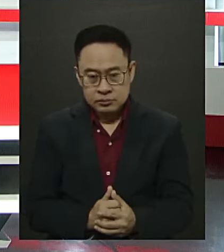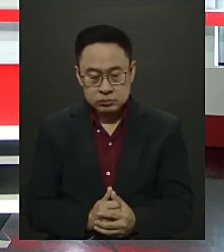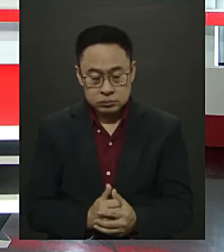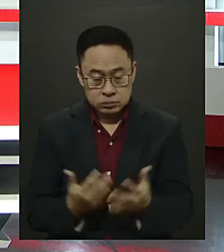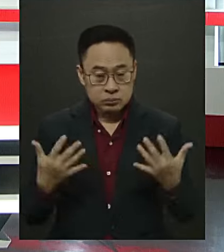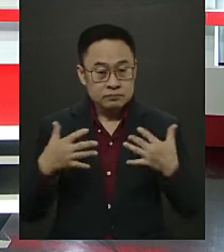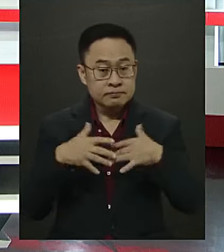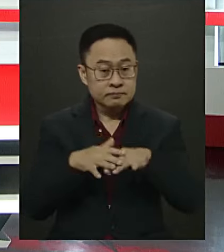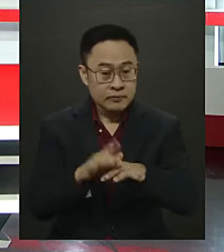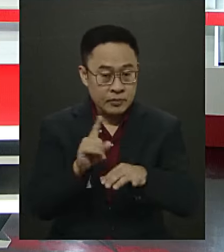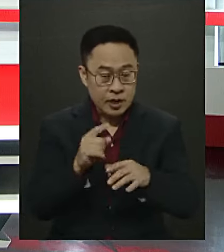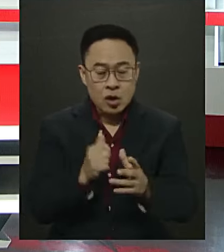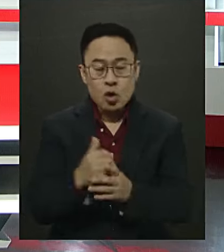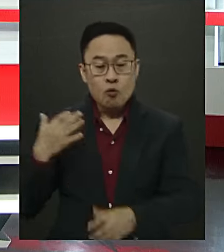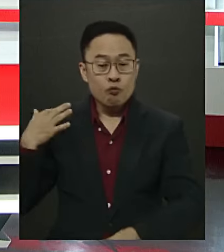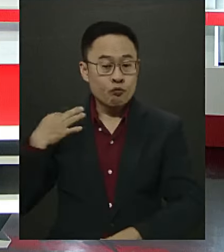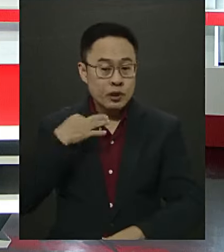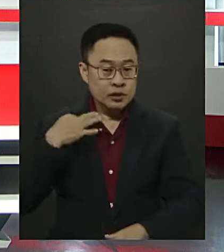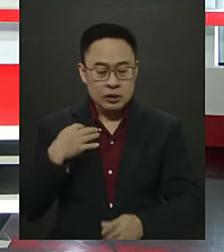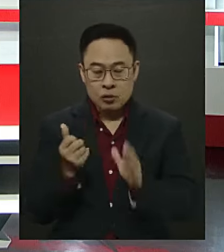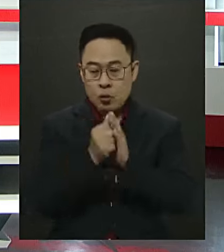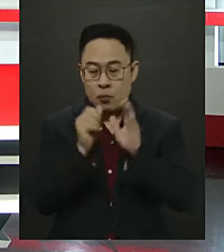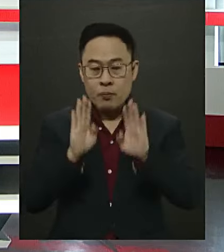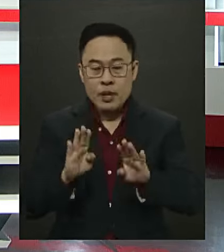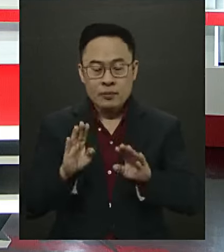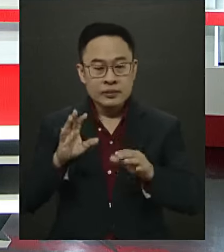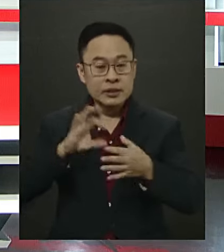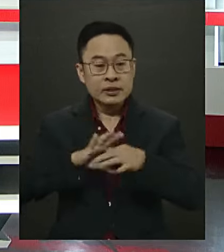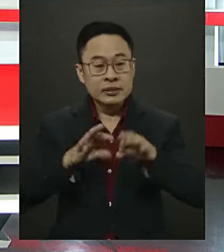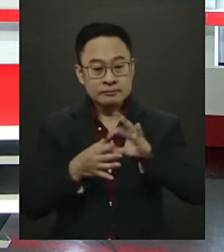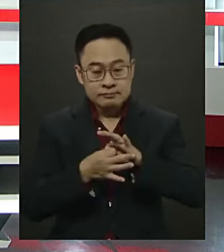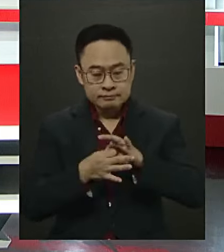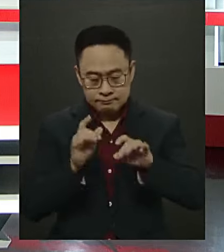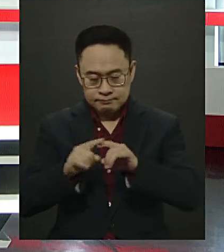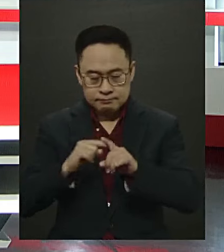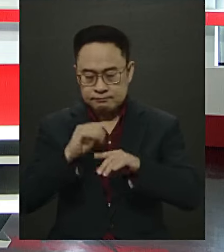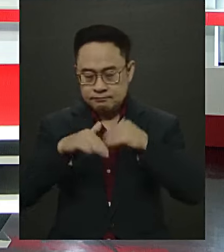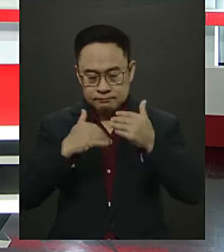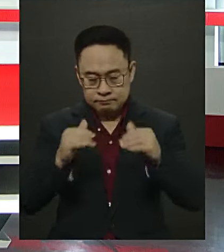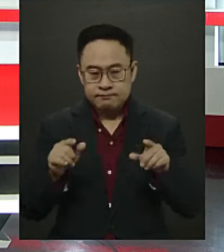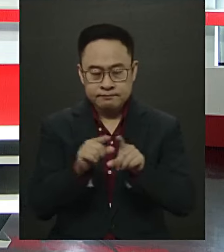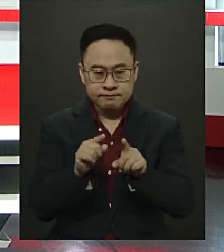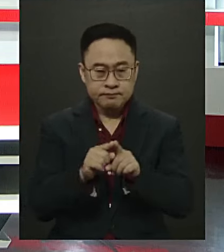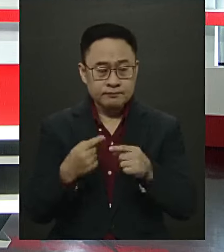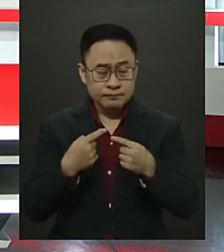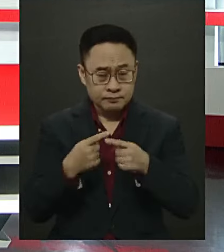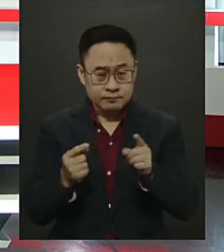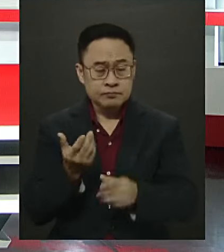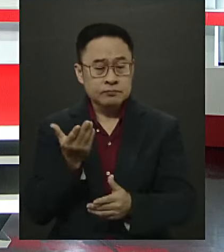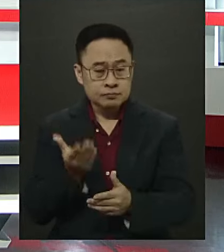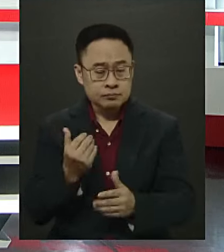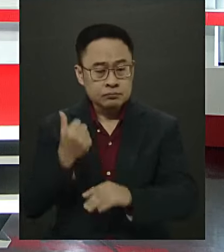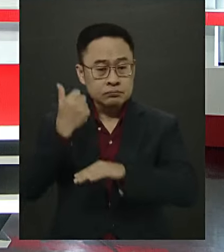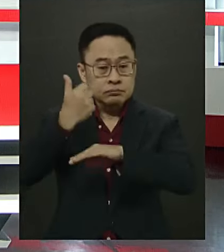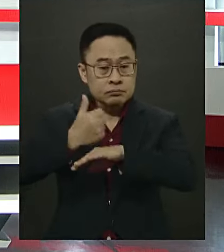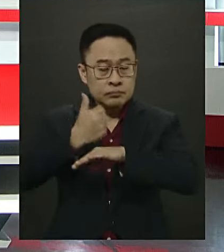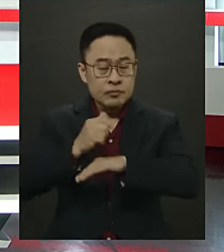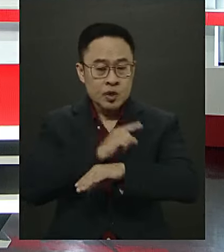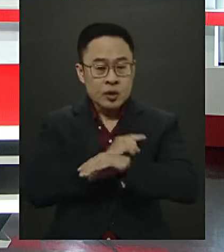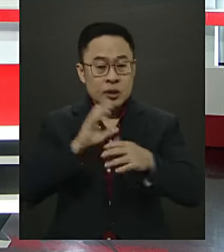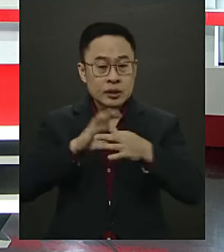โยงไม่ว่าจะเป็นเรื่องของแฟชั่นเรื่องของกีฬาเนี่ยมันก็เติบโตไปเรื่อยๆแต่ว่าอีกอย่างนึงก็คือต้องฝากผู้ใหญ่ด้วยอยากให้ผลักดันวงการบาสเกตบอลบ้านเราน